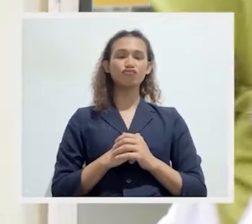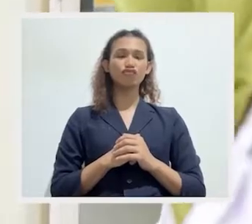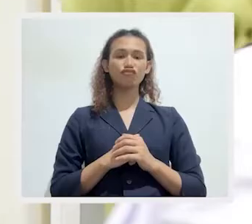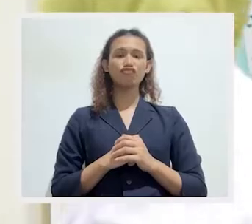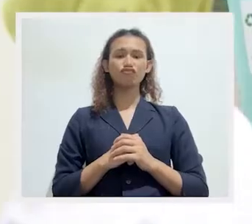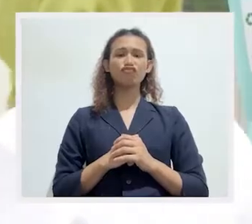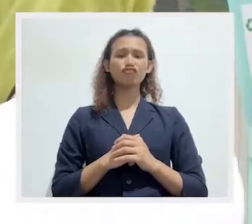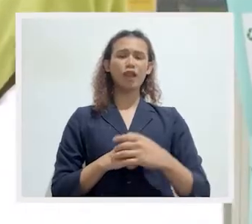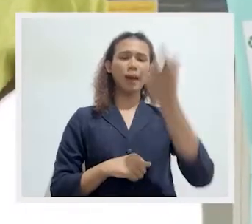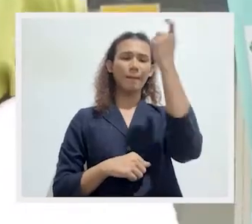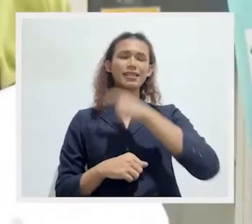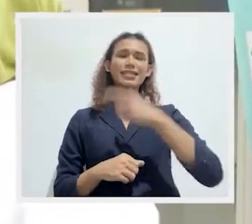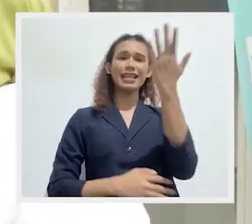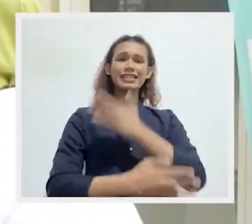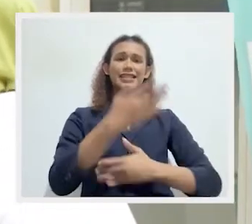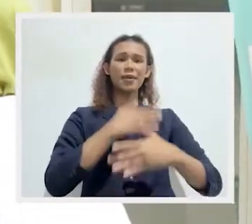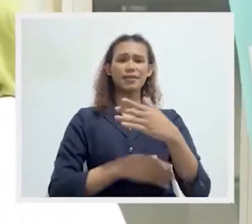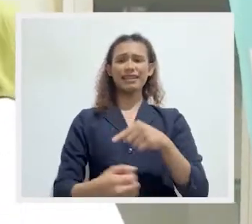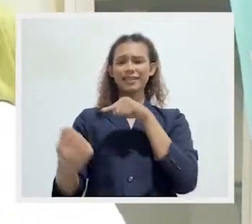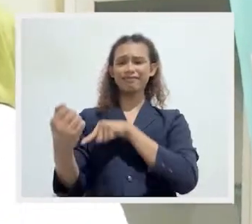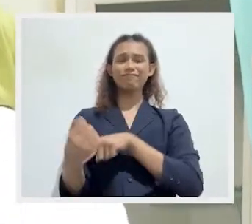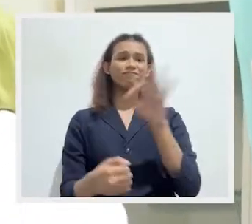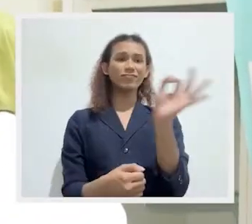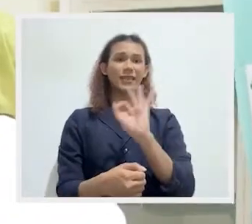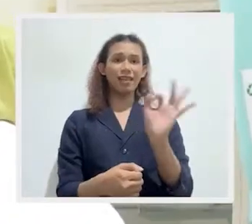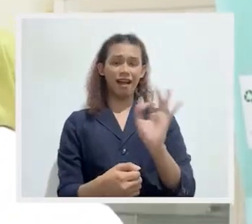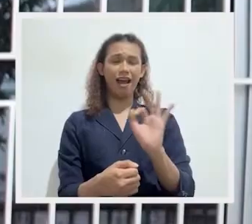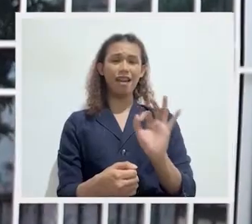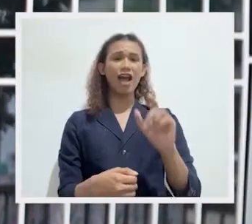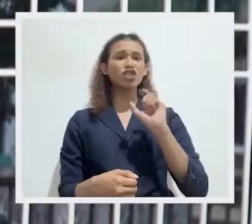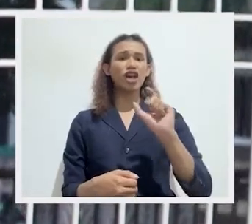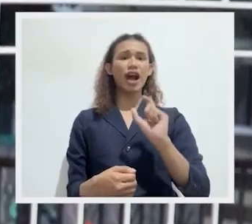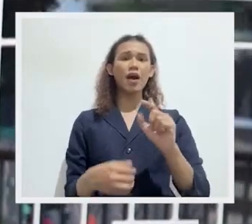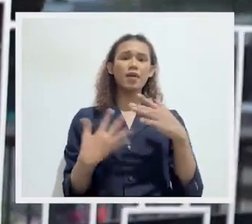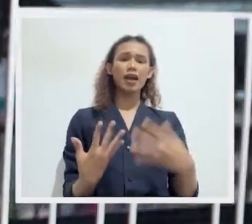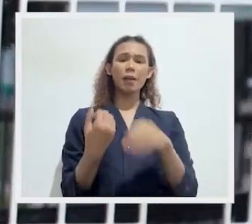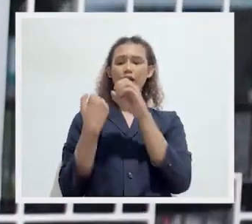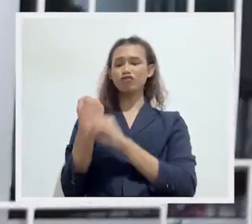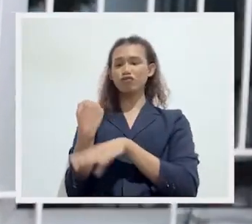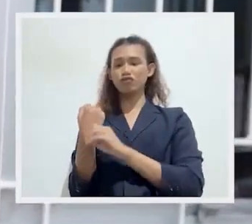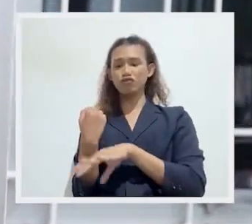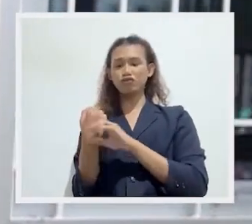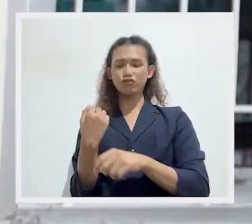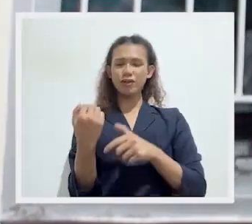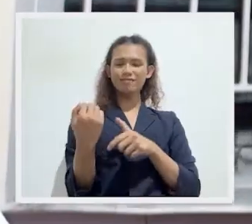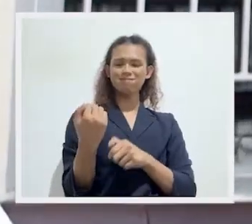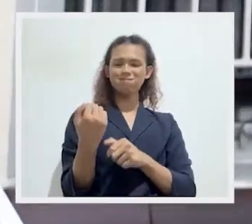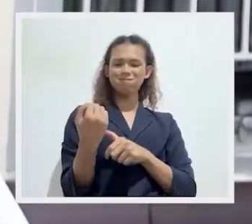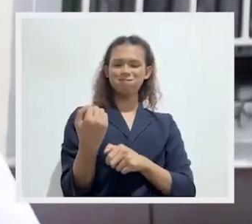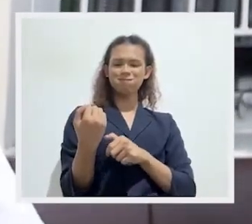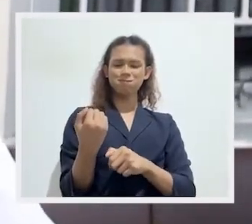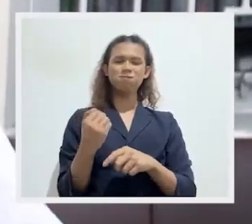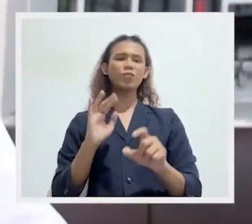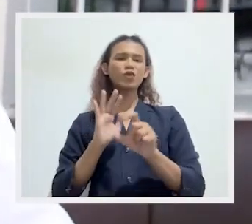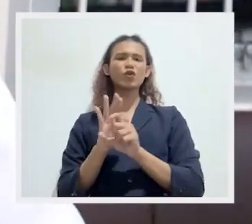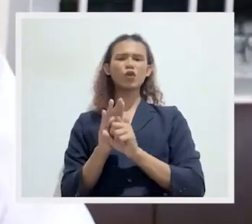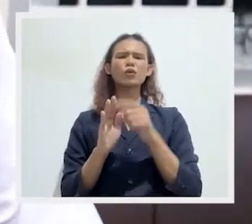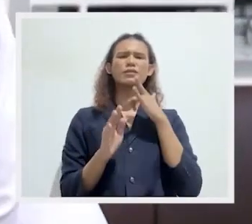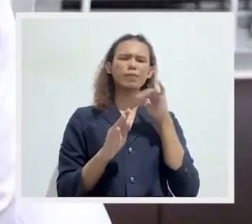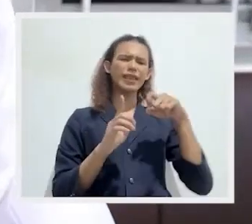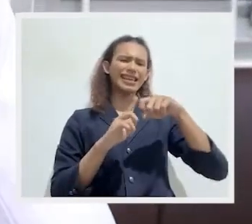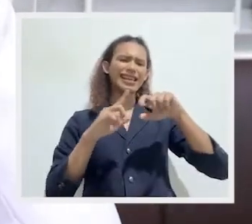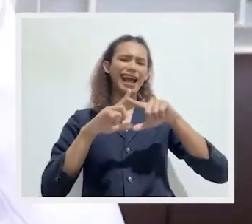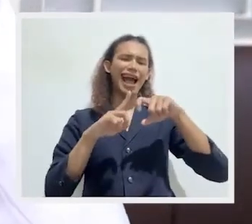Bila pasien merupakan disabilitas yang tidak memiliki lengan atau ekstremitas atas, pengukuran tekanan darah dilakukan pada